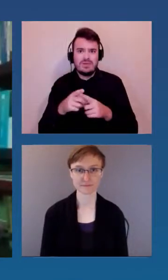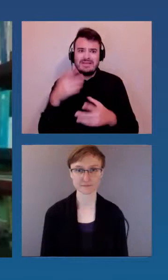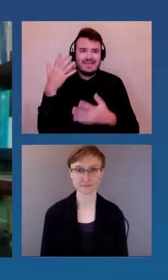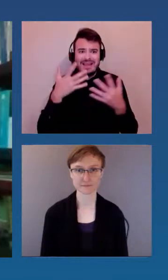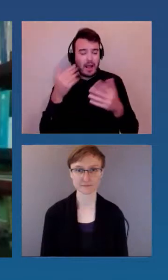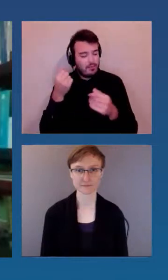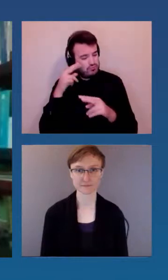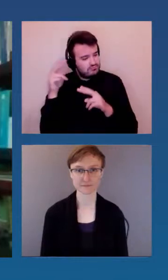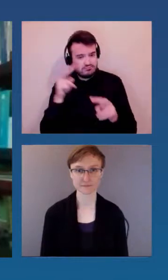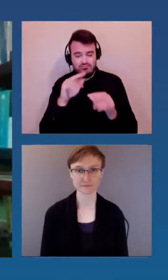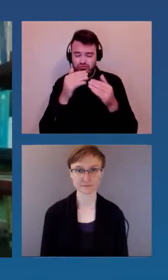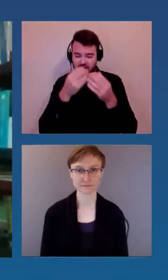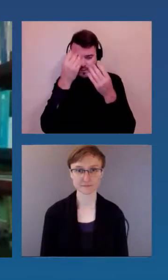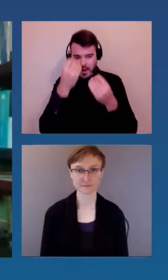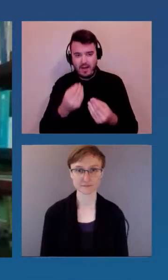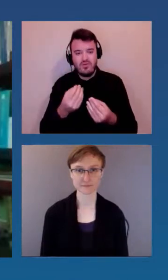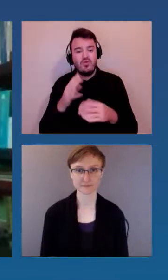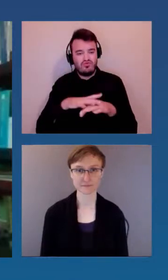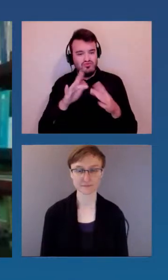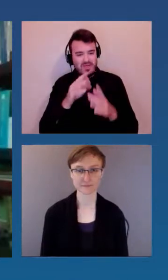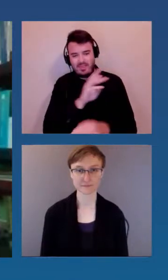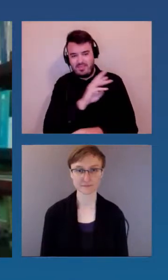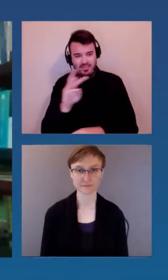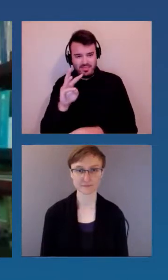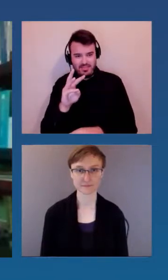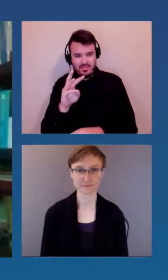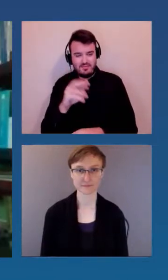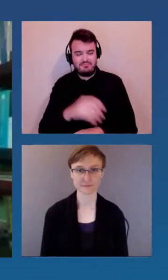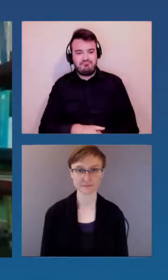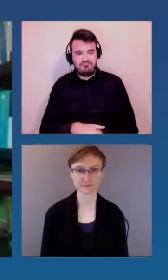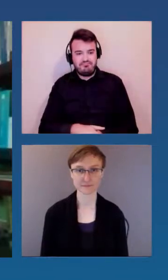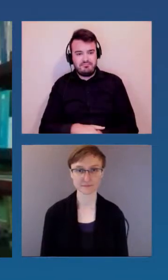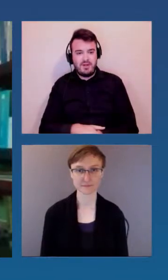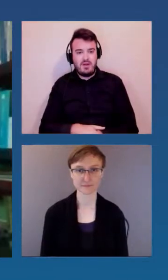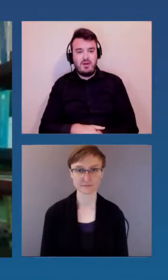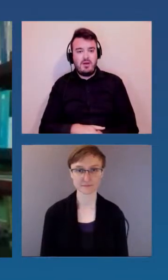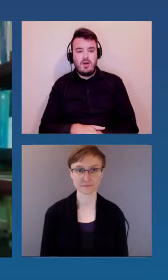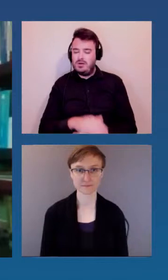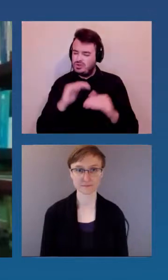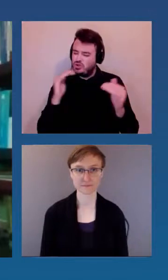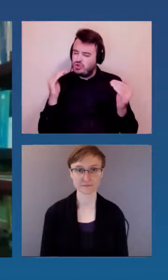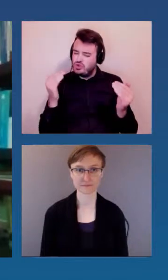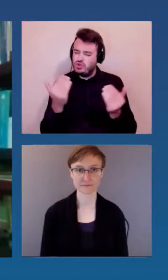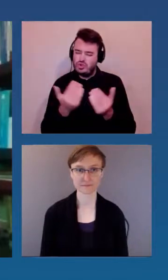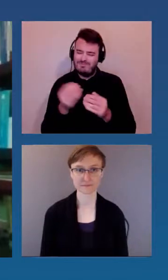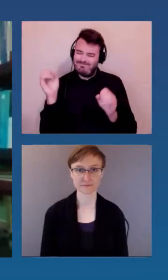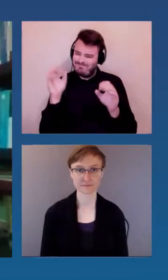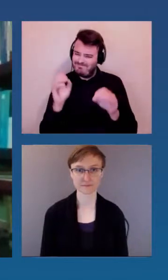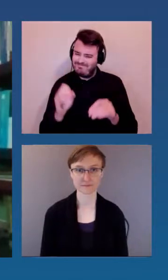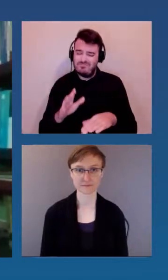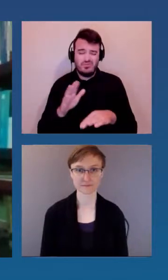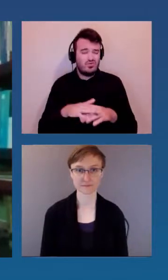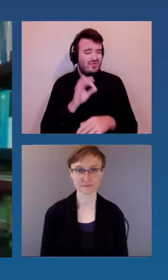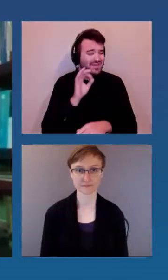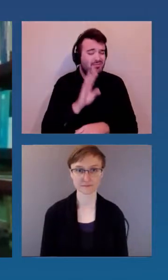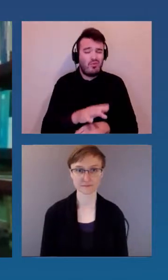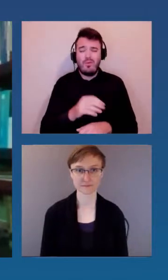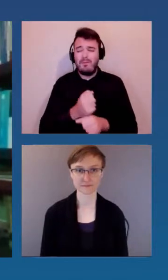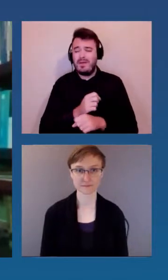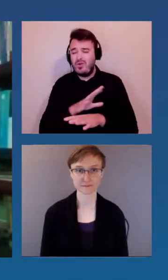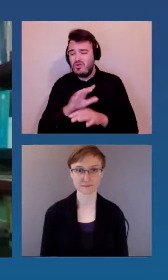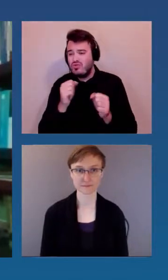aux questions ou pourra répondre aux questions des étudiants qui veulent s'inscrire à la Cité ou qui sont en voie de s'inscrire ou qui sont déjà